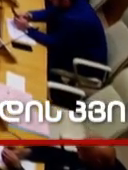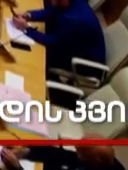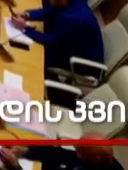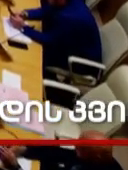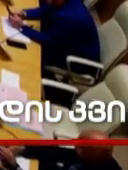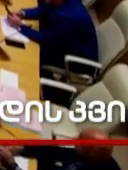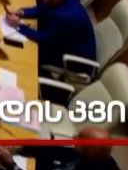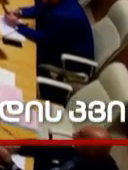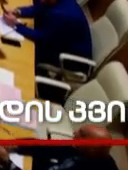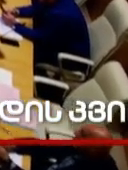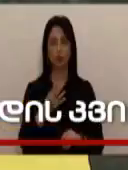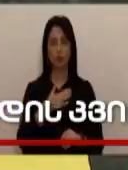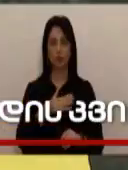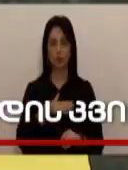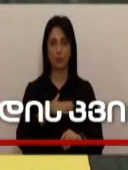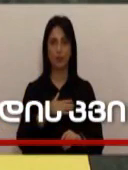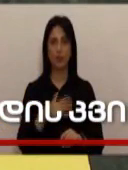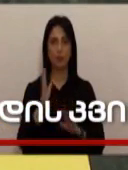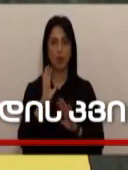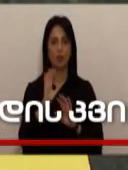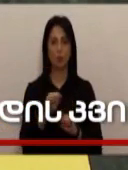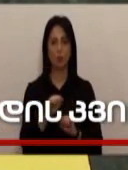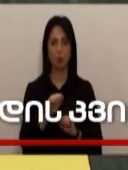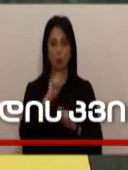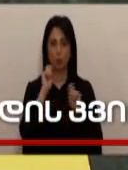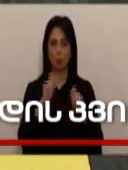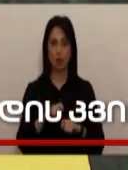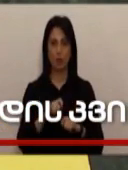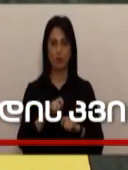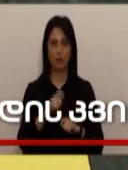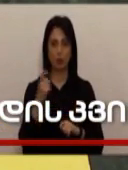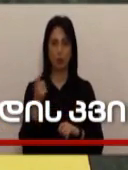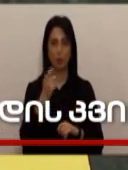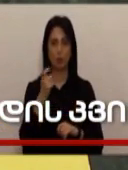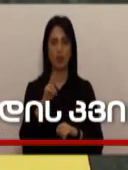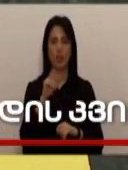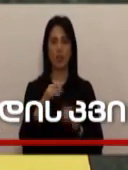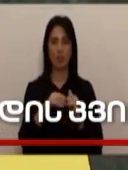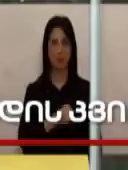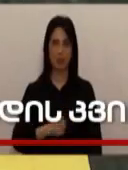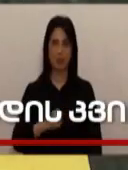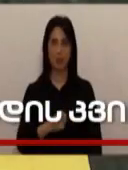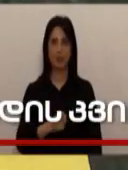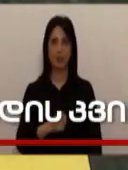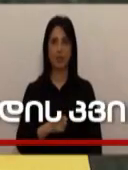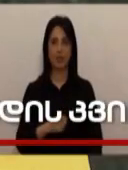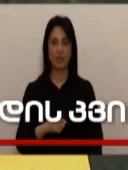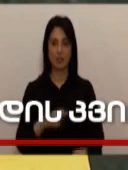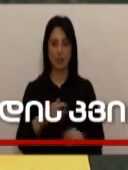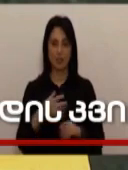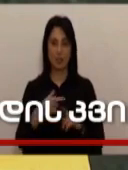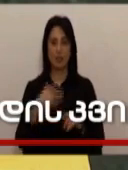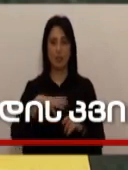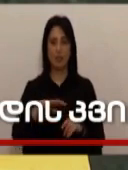da deklaratsia motsmobs. Tkitsad uchet mkharts ucrainis suverenitatea da teritoriul mtlianobas. Sakartvelos parlamenti